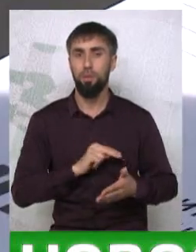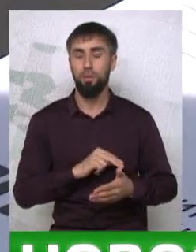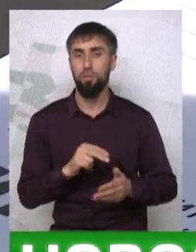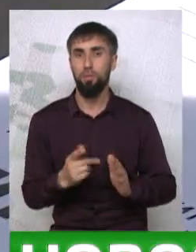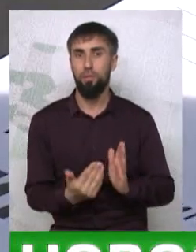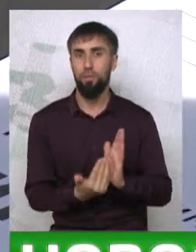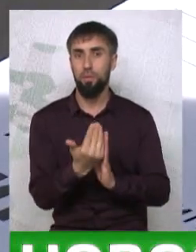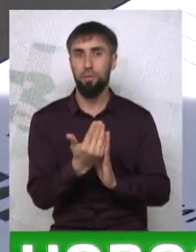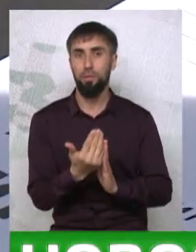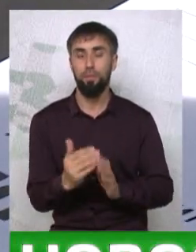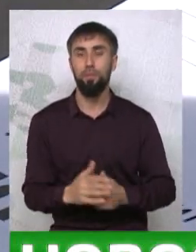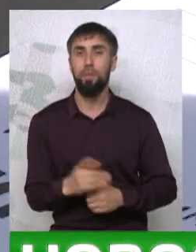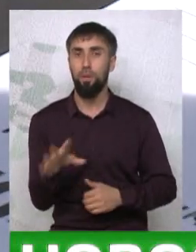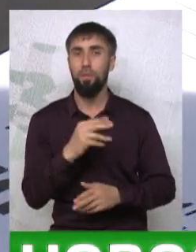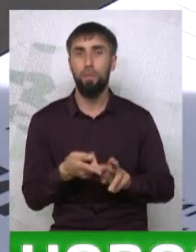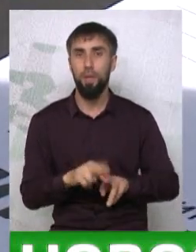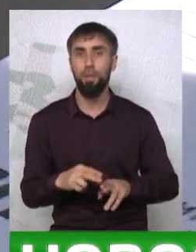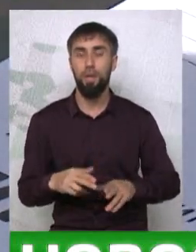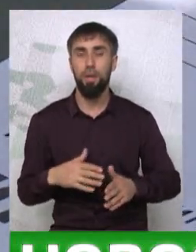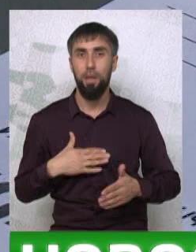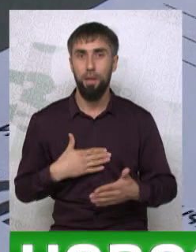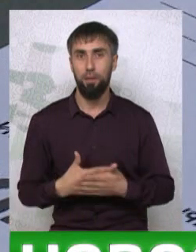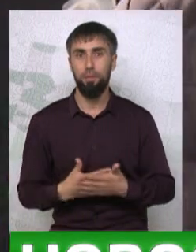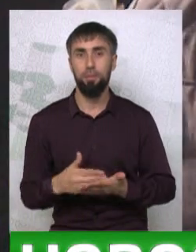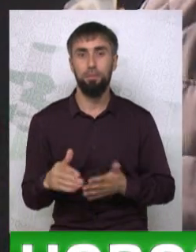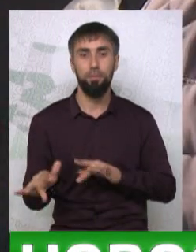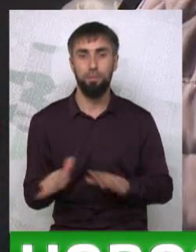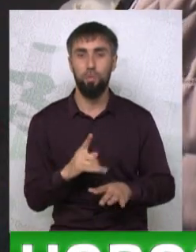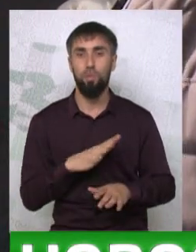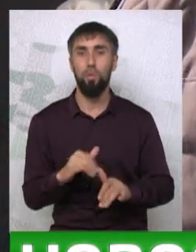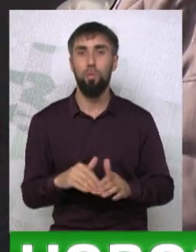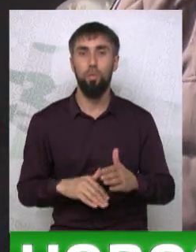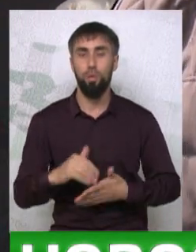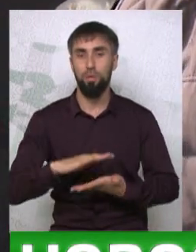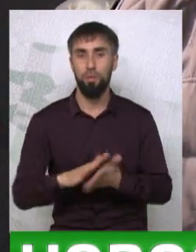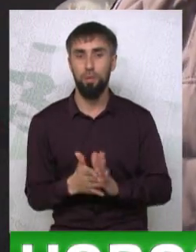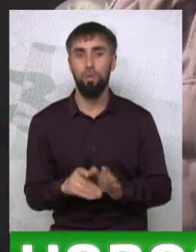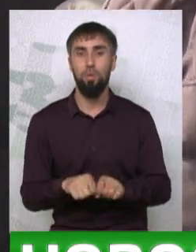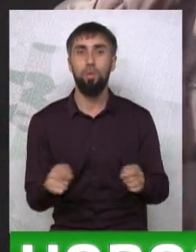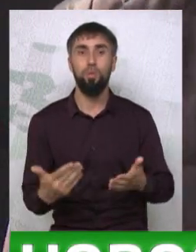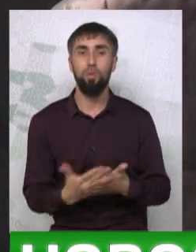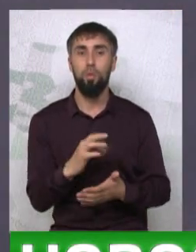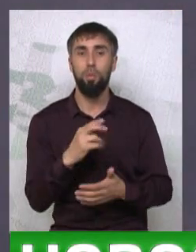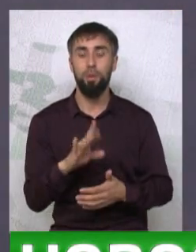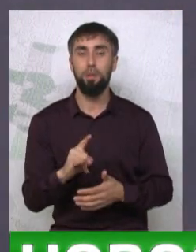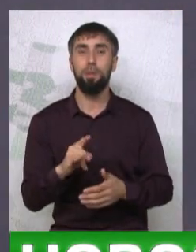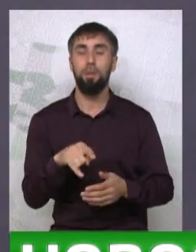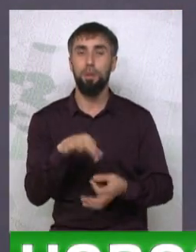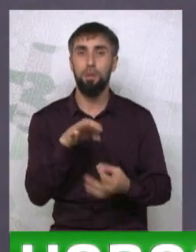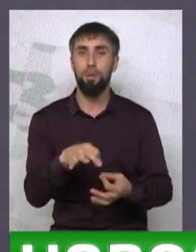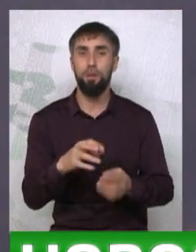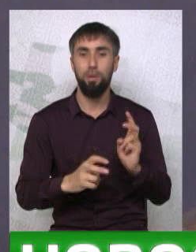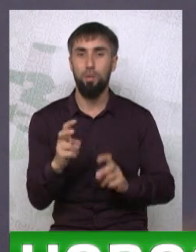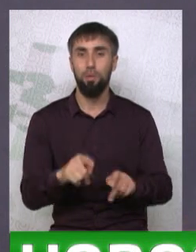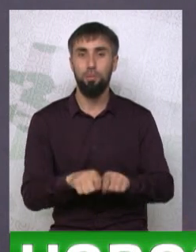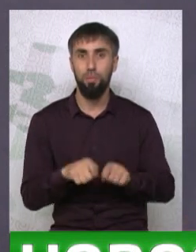29%. Руководство Ингушетии активно предпринимает различные меры с целью улучшения ситуации. Открываются новые объекты, реанимируются